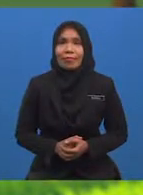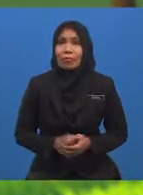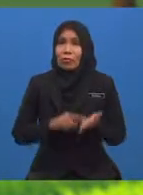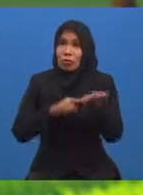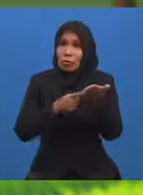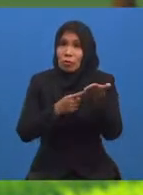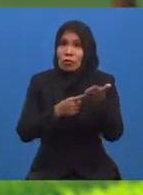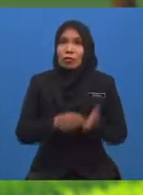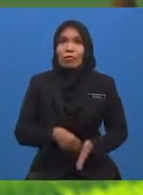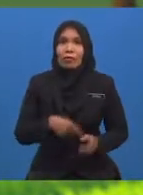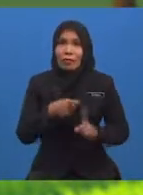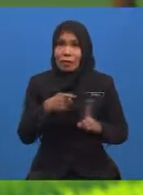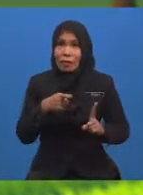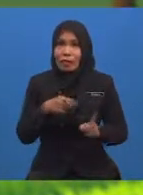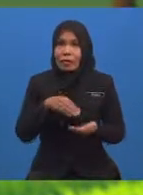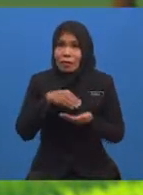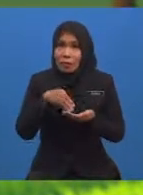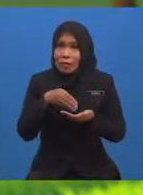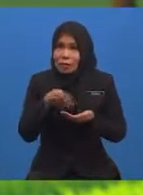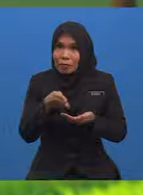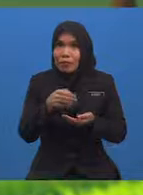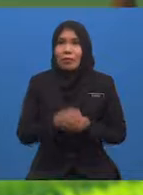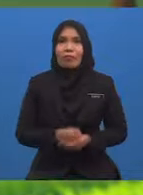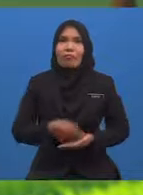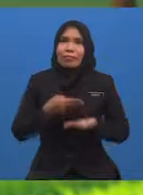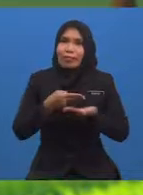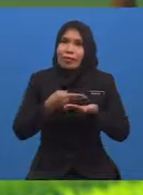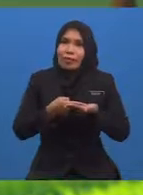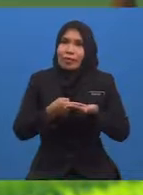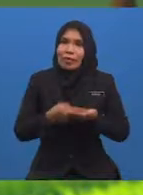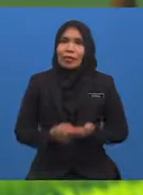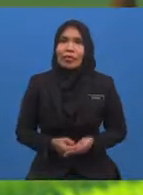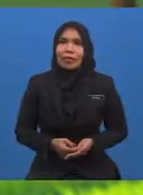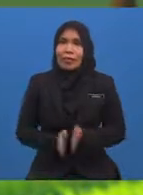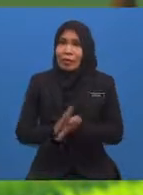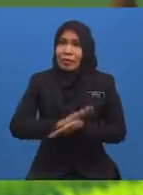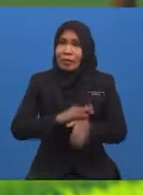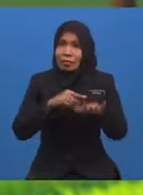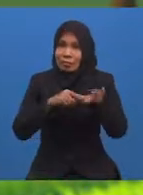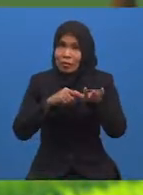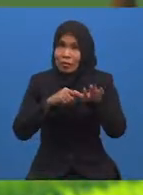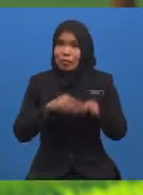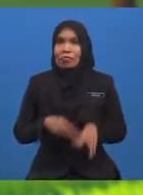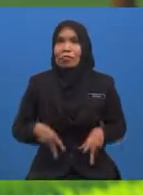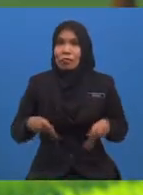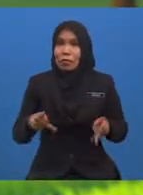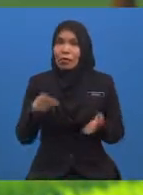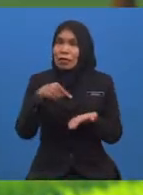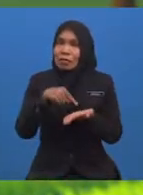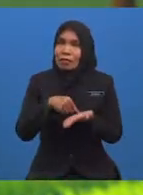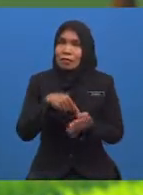bermula daripada biji benih sehinggalah terjadinya daun. Proses ini